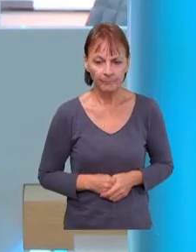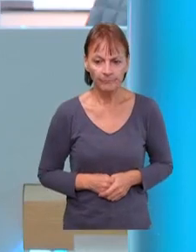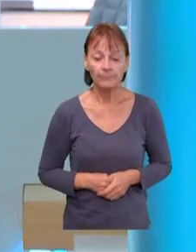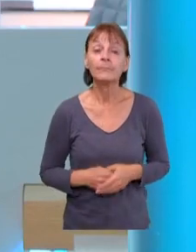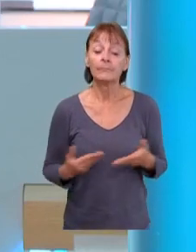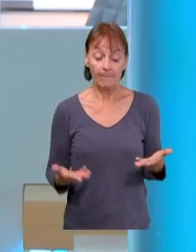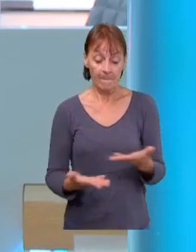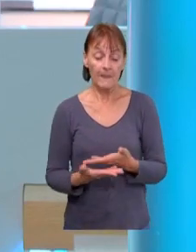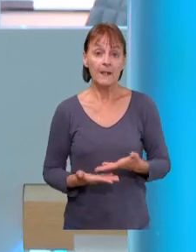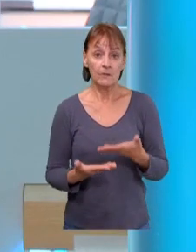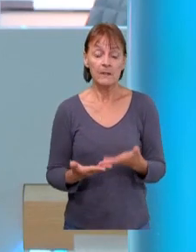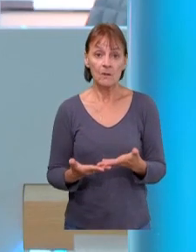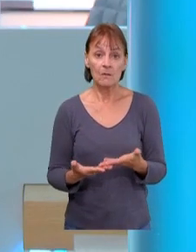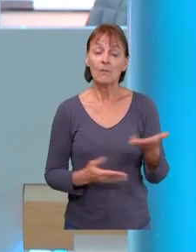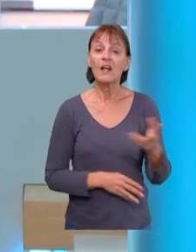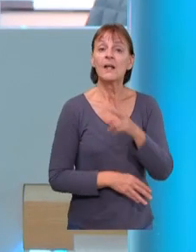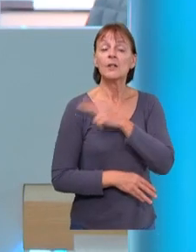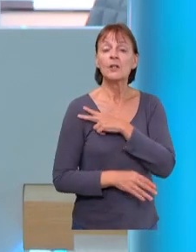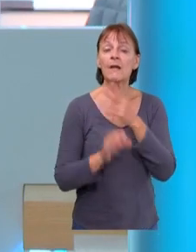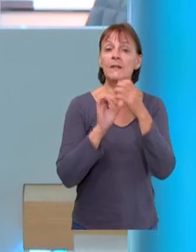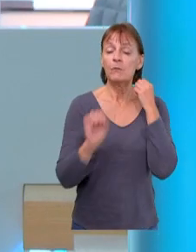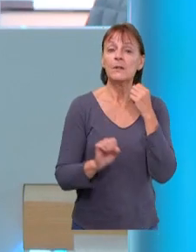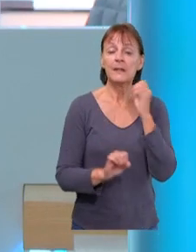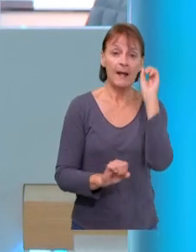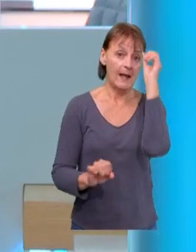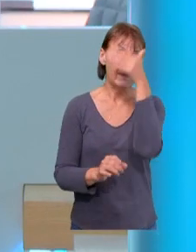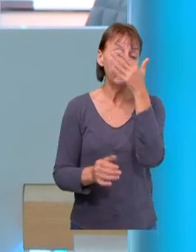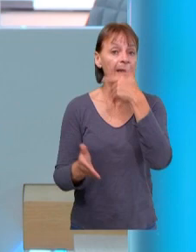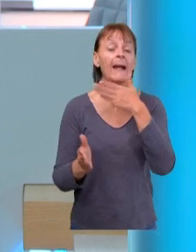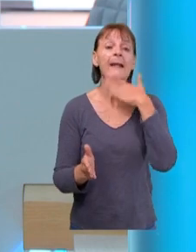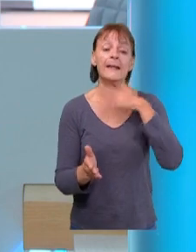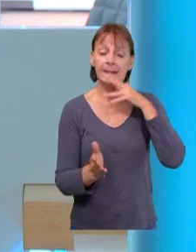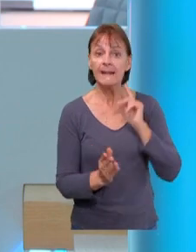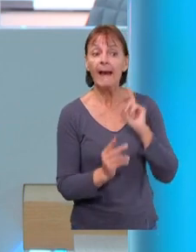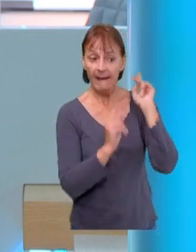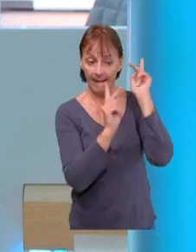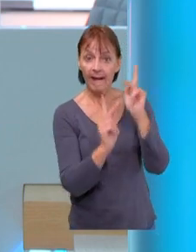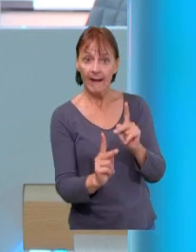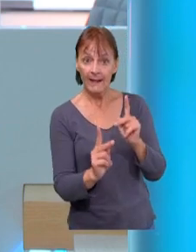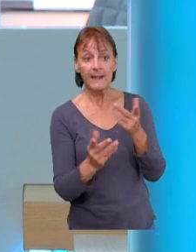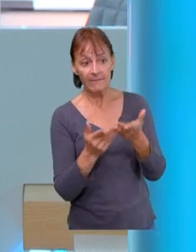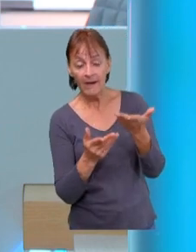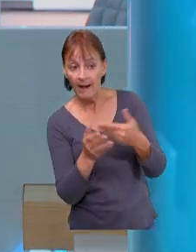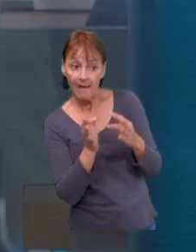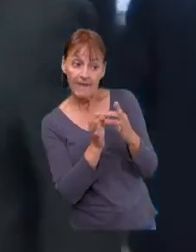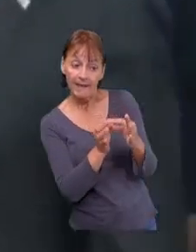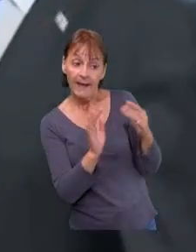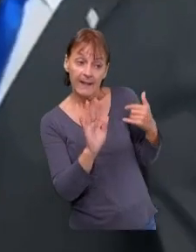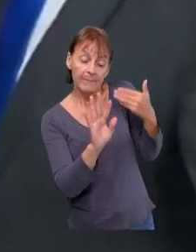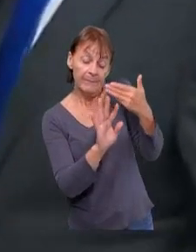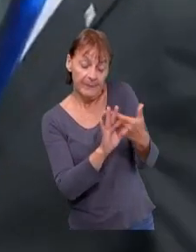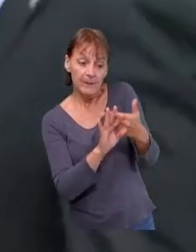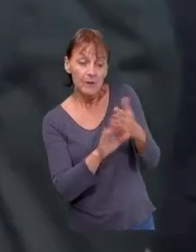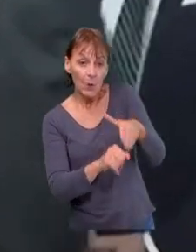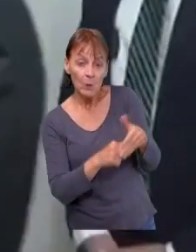Et c'est dans ce contexte que le chef de la diplomatie américaine est arrivé aujourd'hui en Israël pour apporter son soutien à son allié